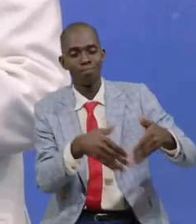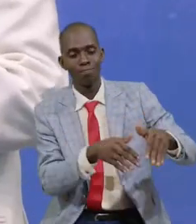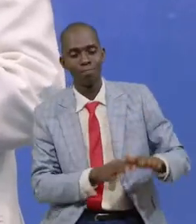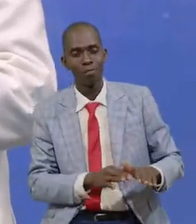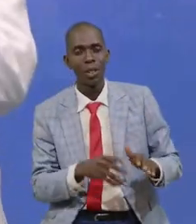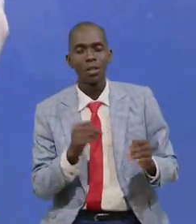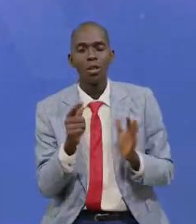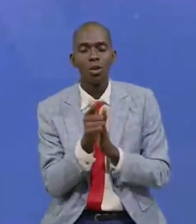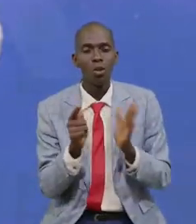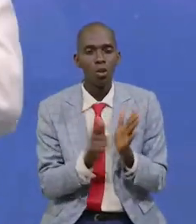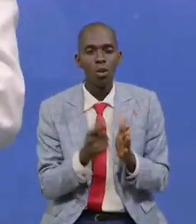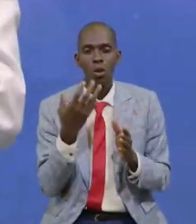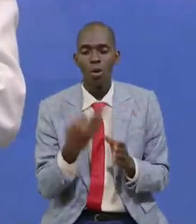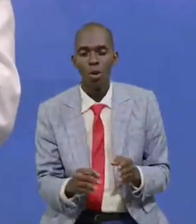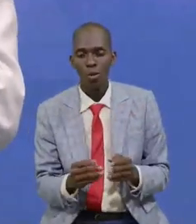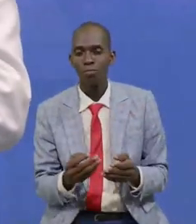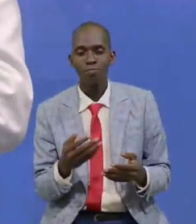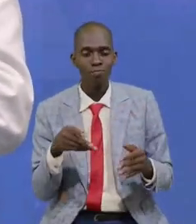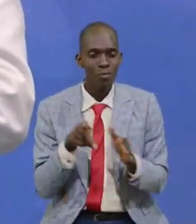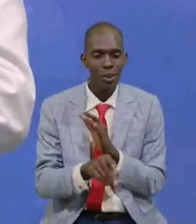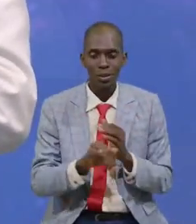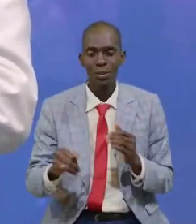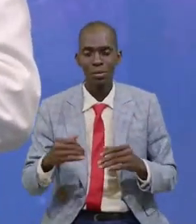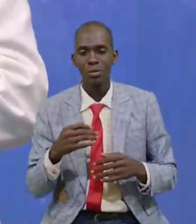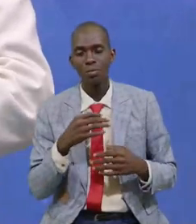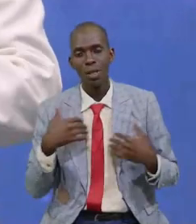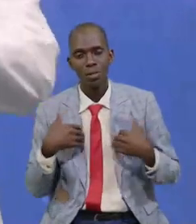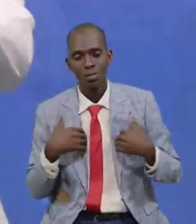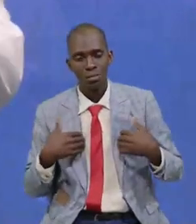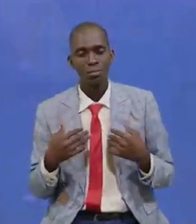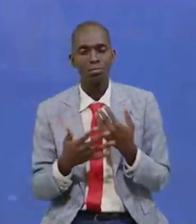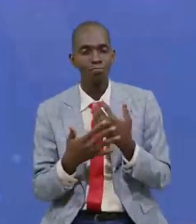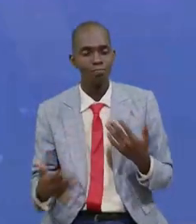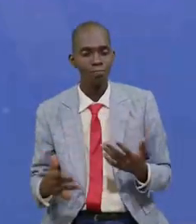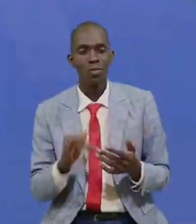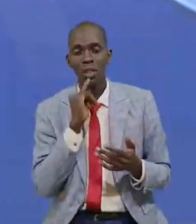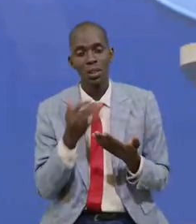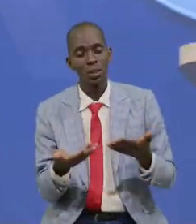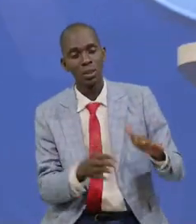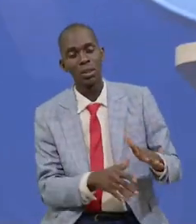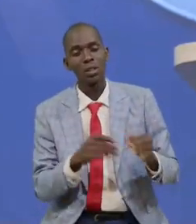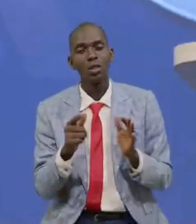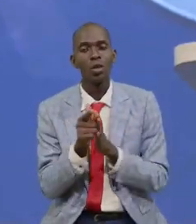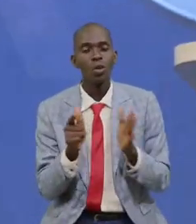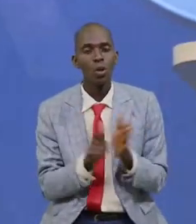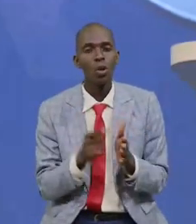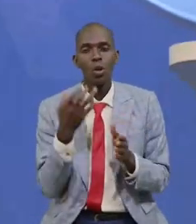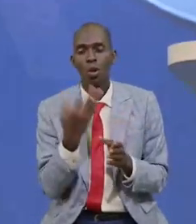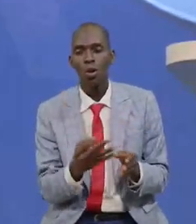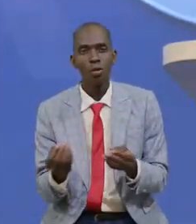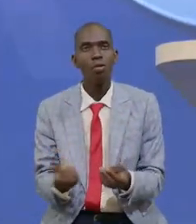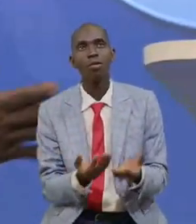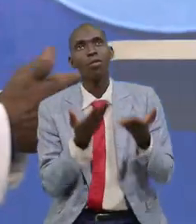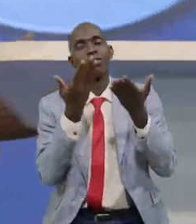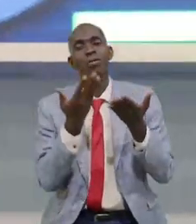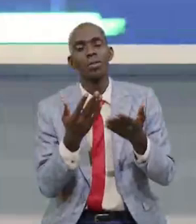des rites est morte, la loi de la tradition est morte, la loi des sacrifices et